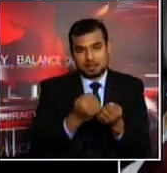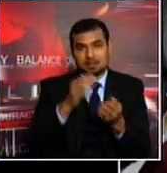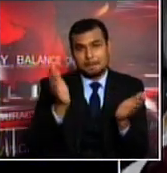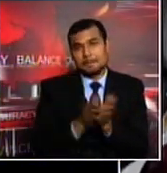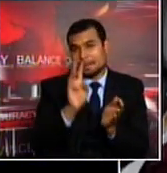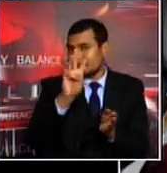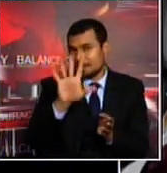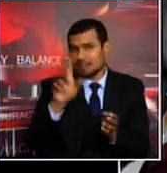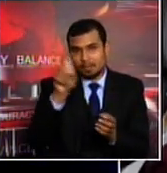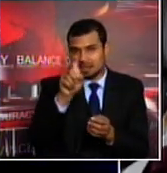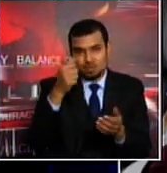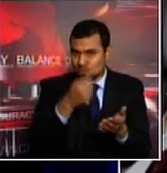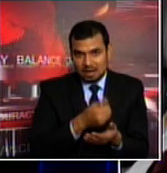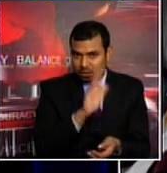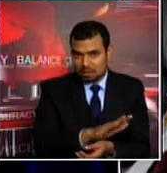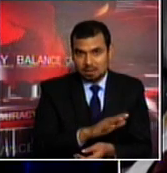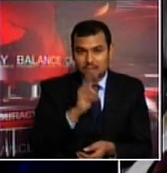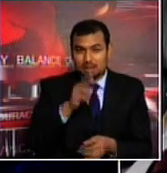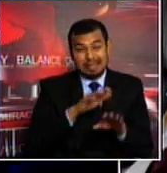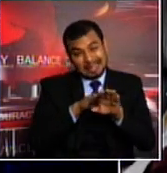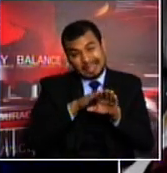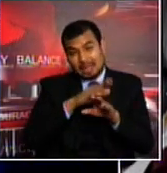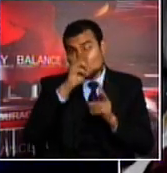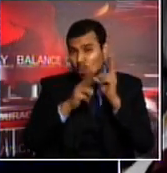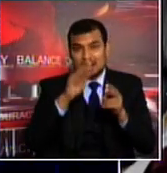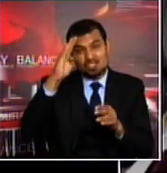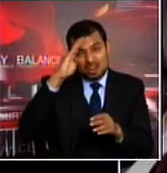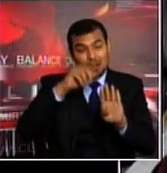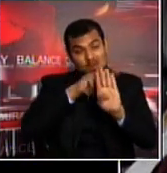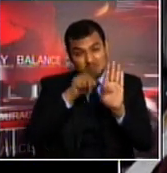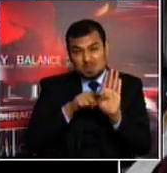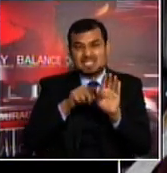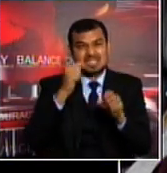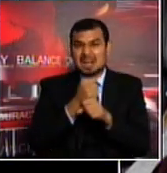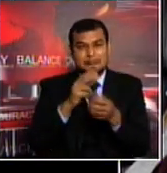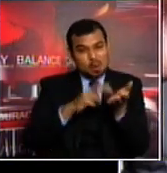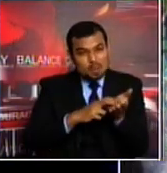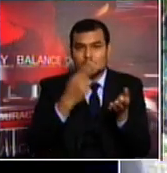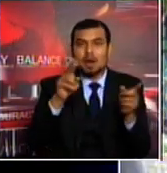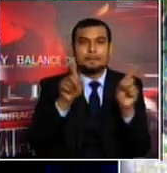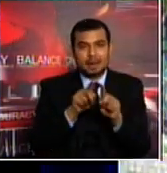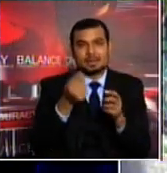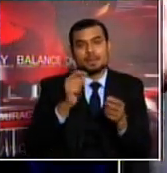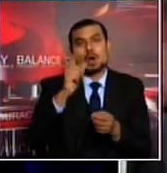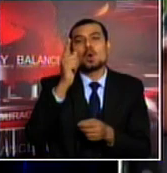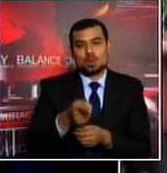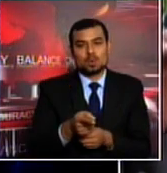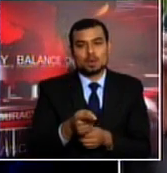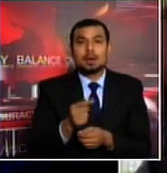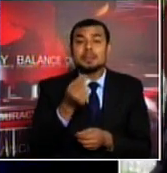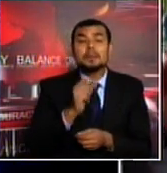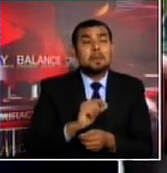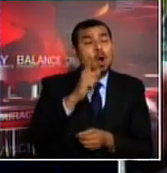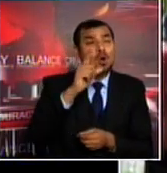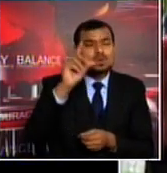यस्तो धेरै कुराहरू सरकारको जुन एउटा पोलिसीको कारणले पनि शुल्क बढी भएको छ। महँगो अथवा सस्तो